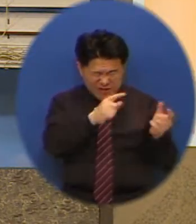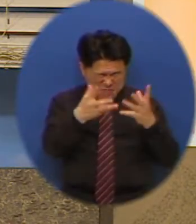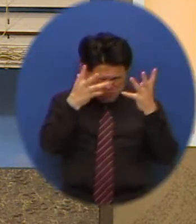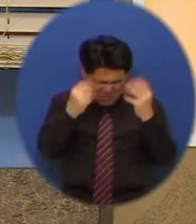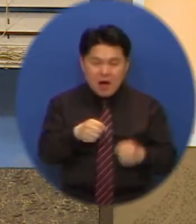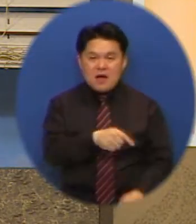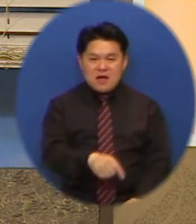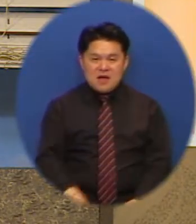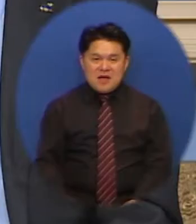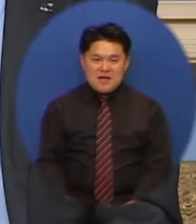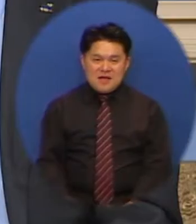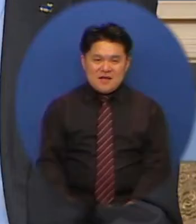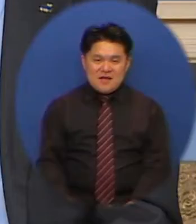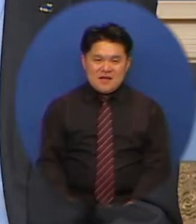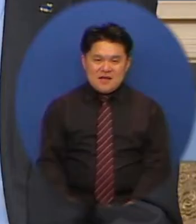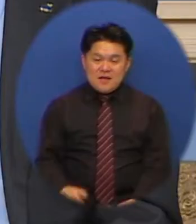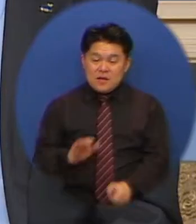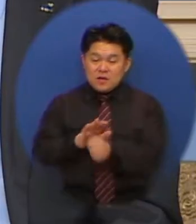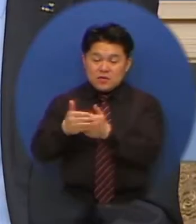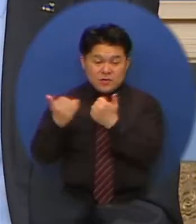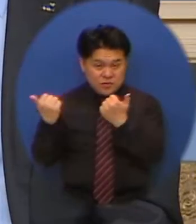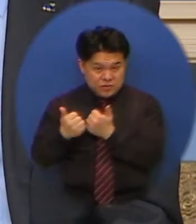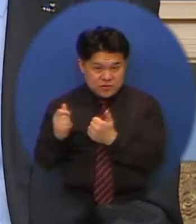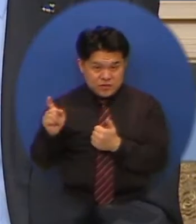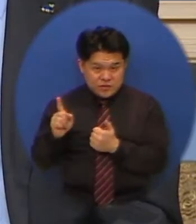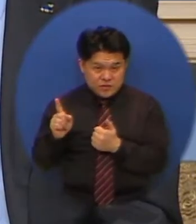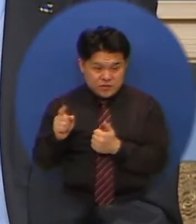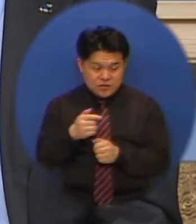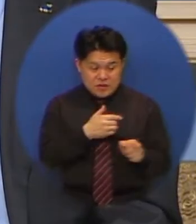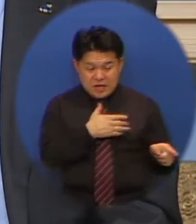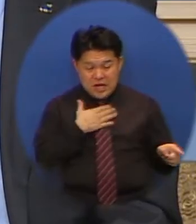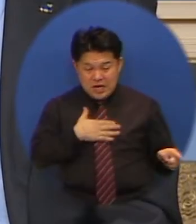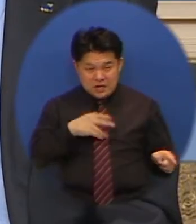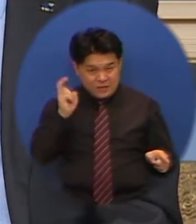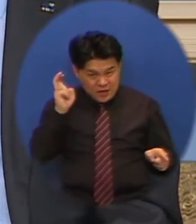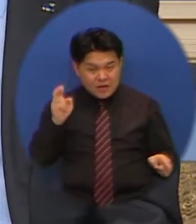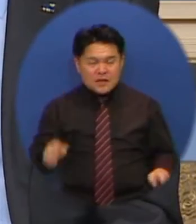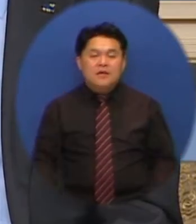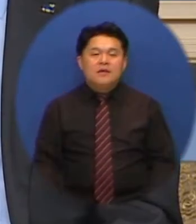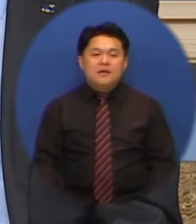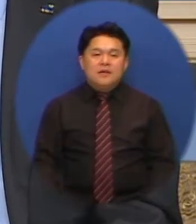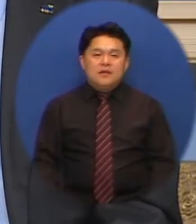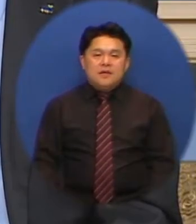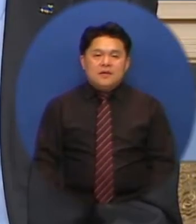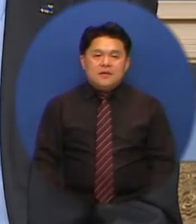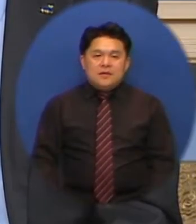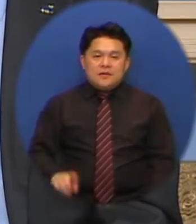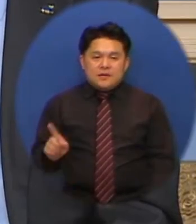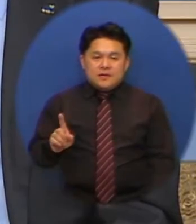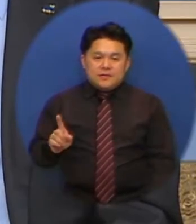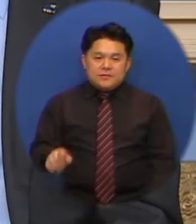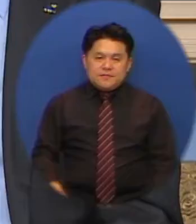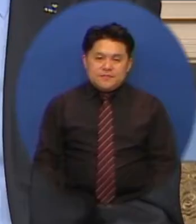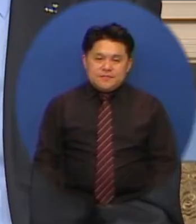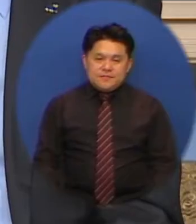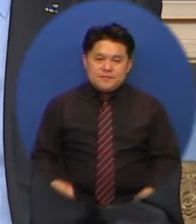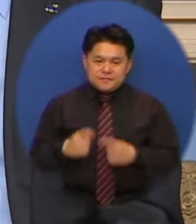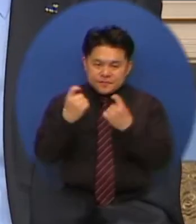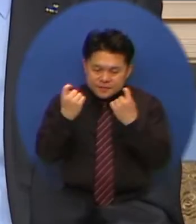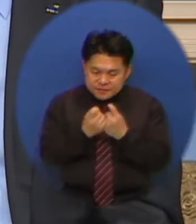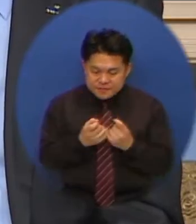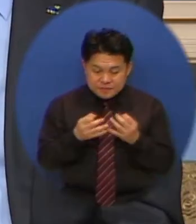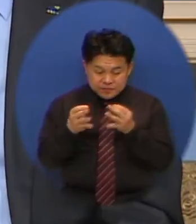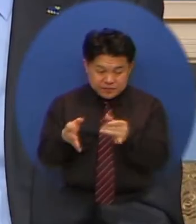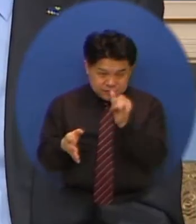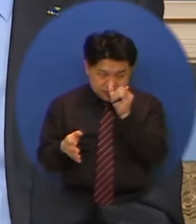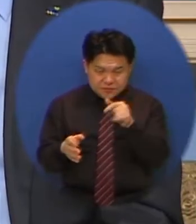정책이 굉장히 많습니다. 예, 협의회도 그 부분에 대해서 충분히 인지하고 계실 텐데요. 그런 부분에 있어서 좀 이제 민간 영역이